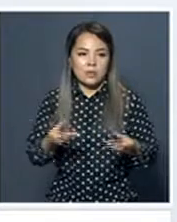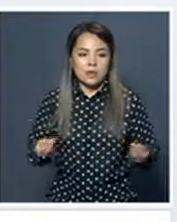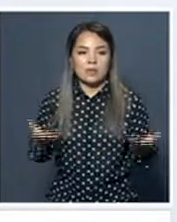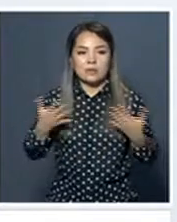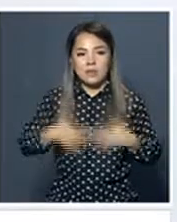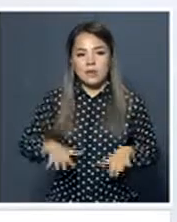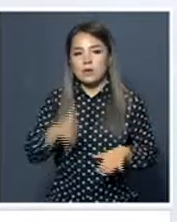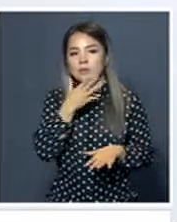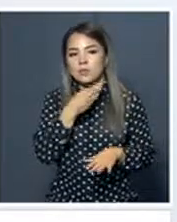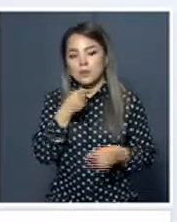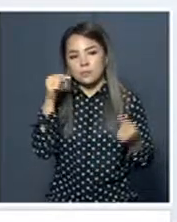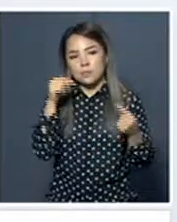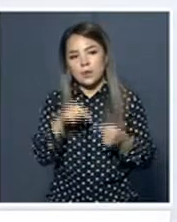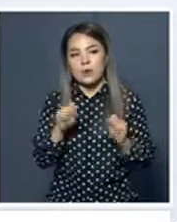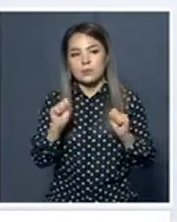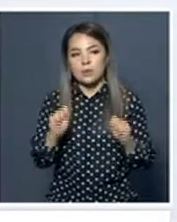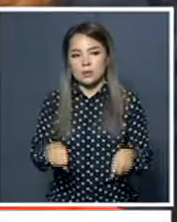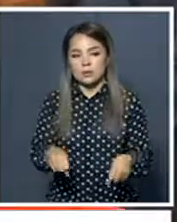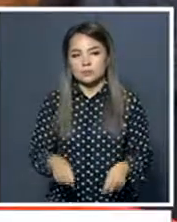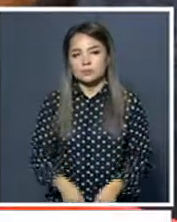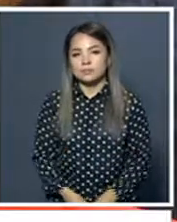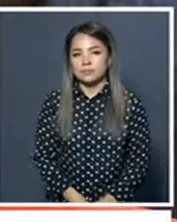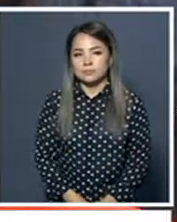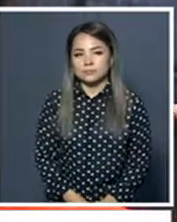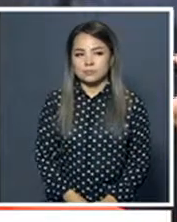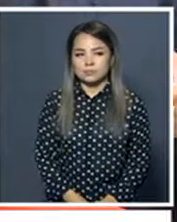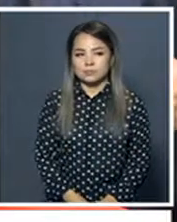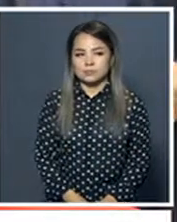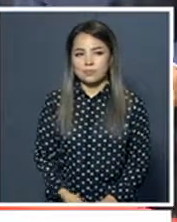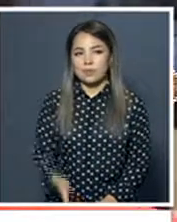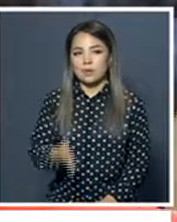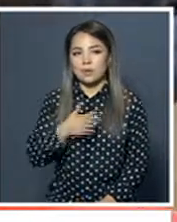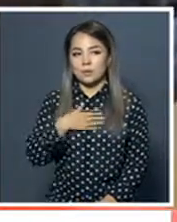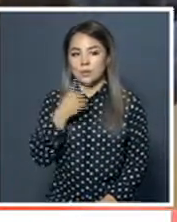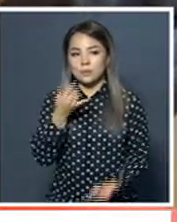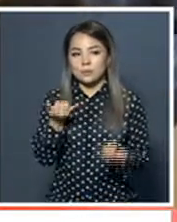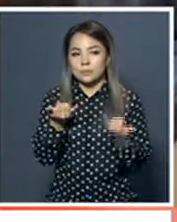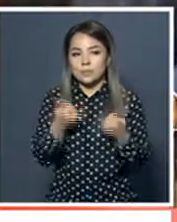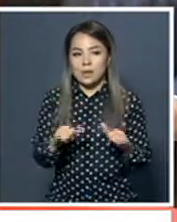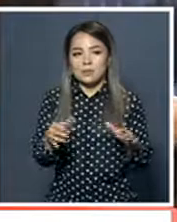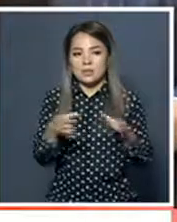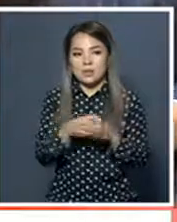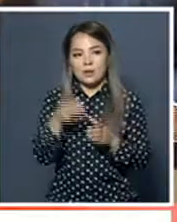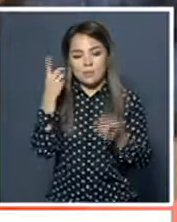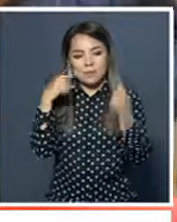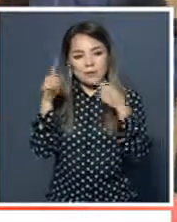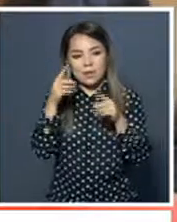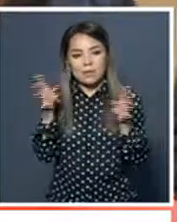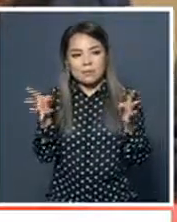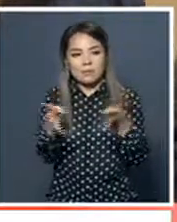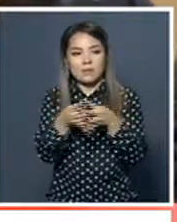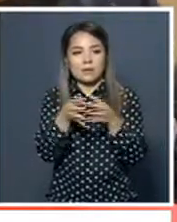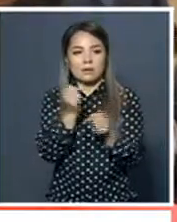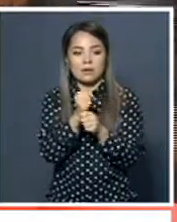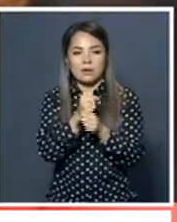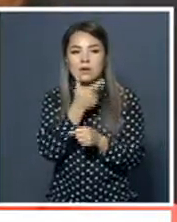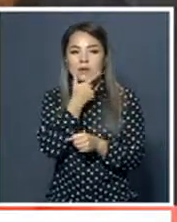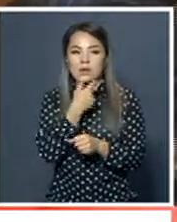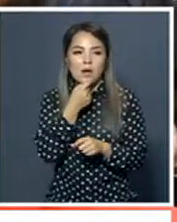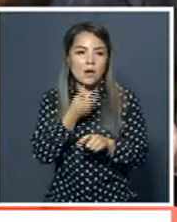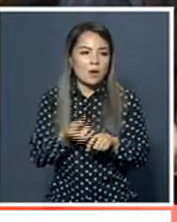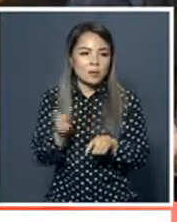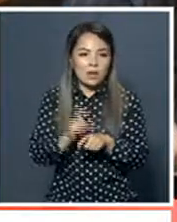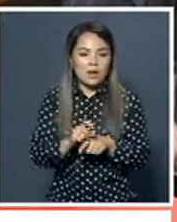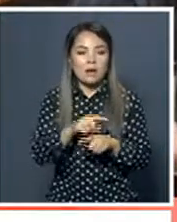рахаттанып, күйіп жүруге әбден лайық. Бұл шынында керемет топтама. Түрлі түстерді бір-бірімен әдемі үйлестірген.